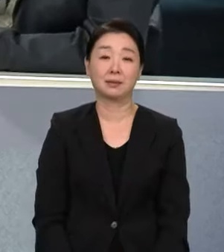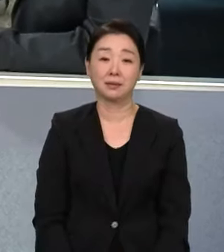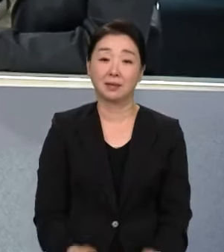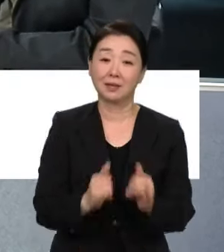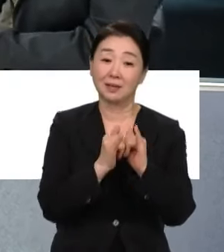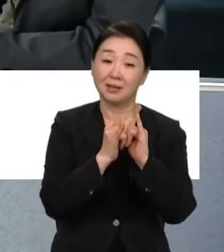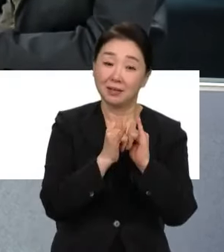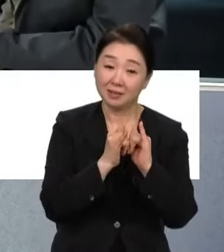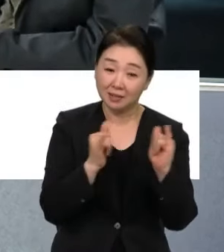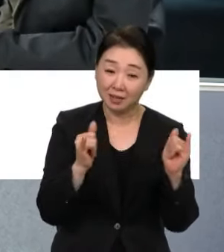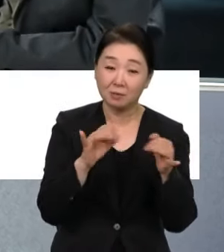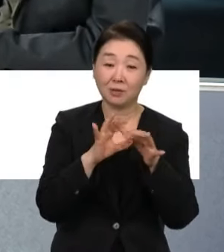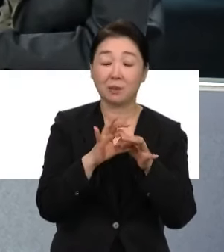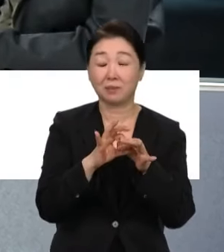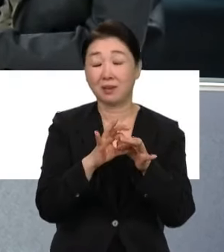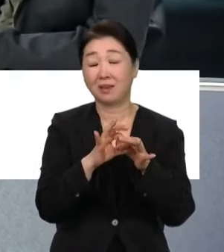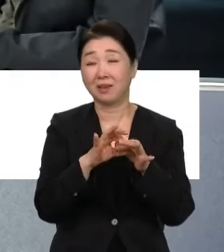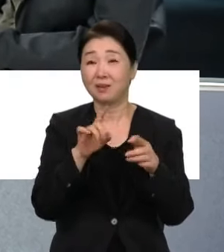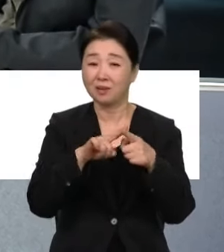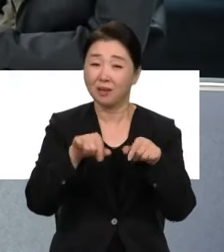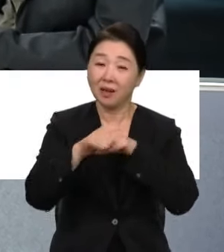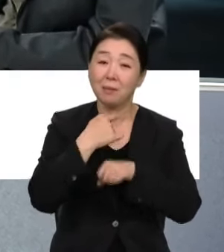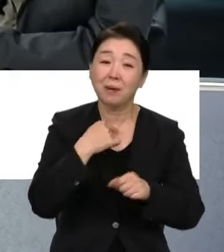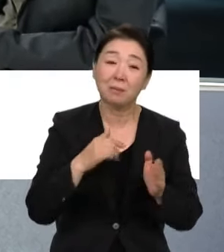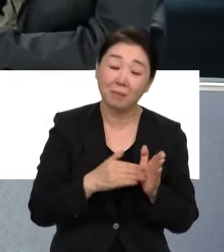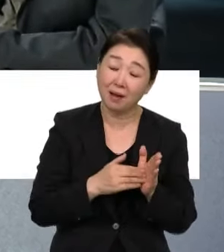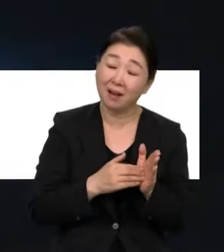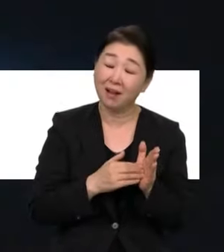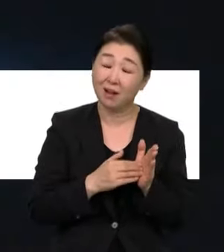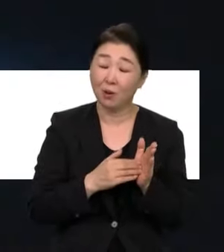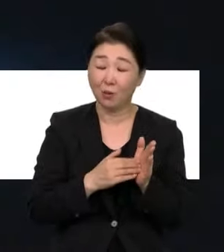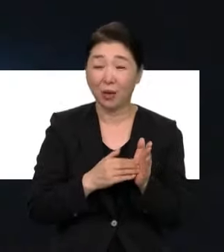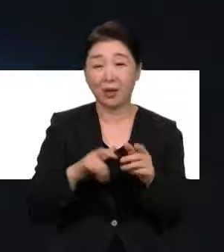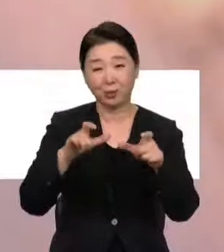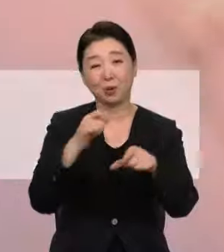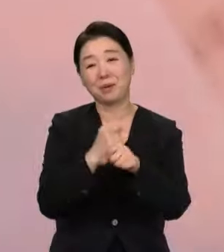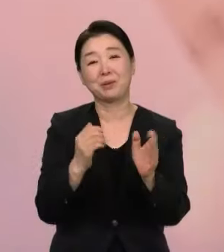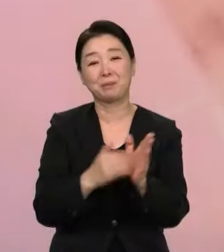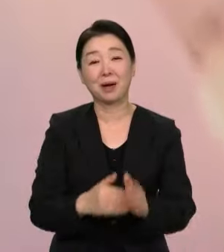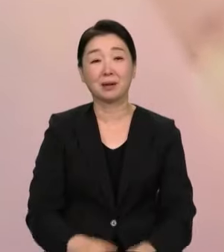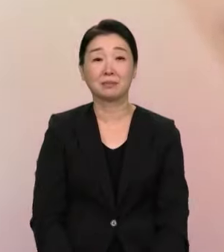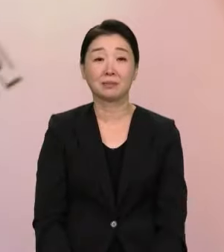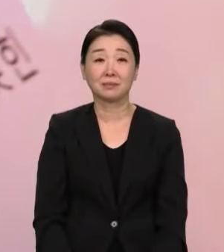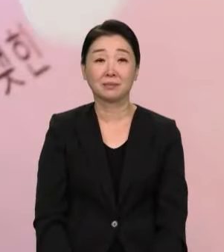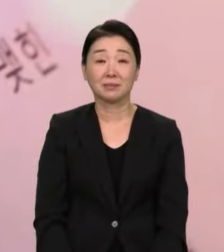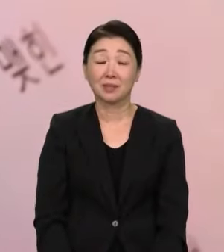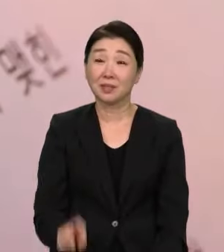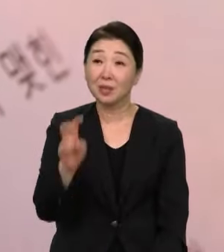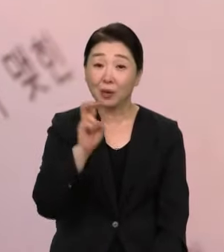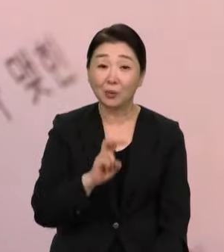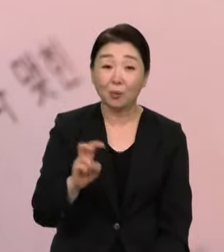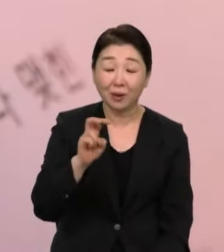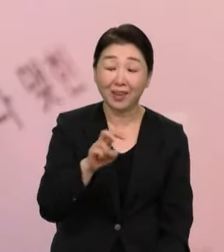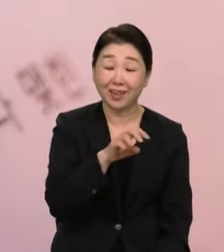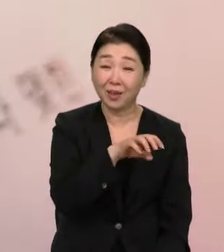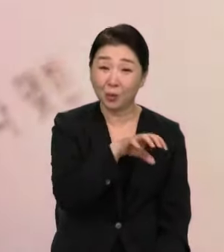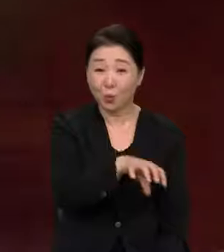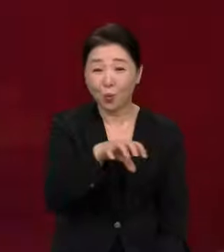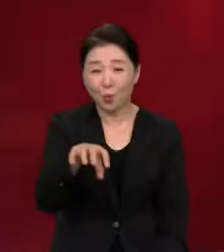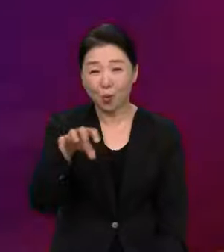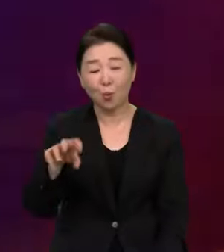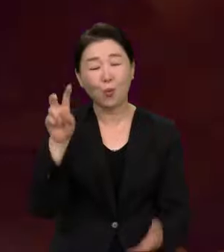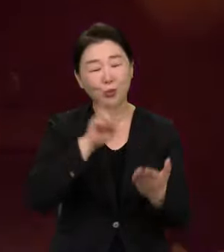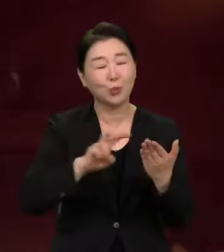사람들 앞에서 그렇게 해본 적은 뭐 거의 없어요. 음반만 내봤죠. 그런데도 그의 노래는 여기저기서